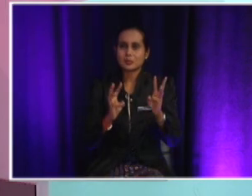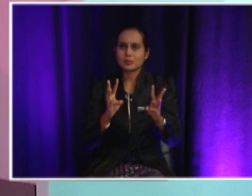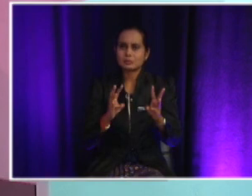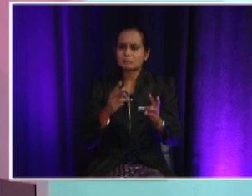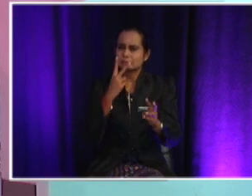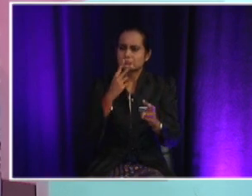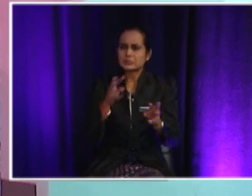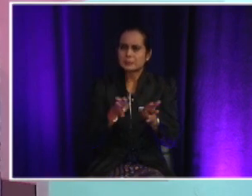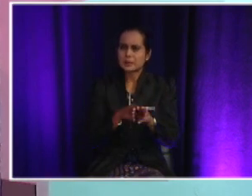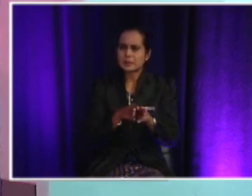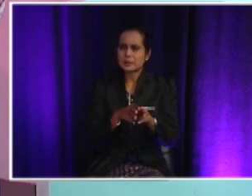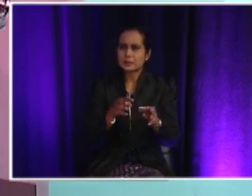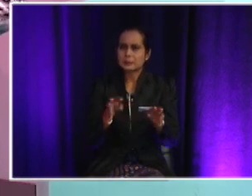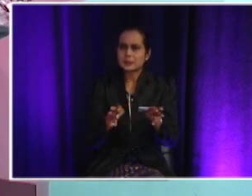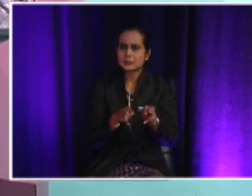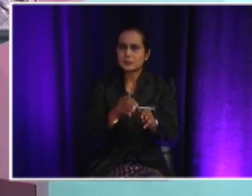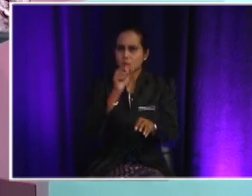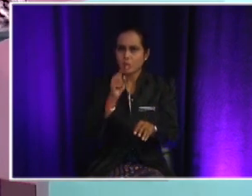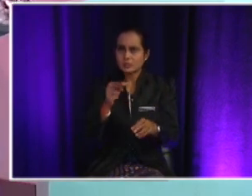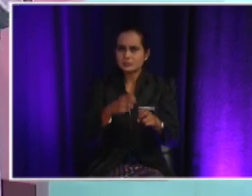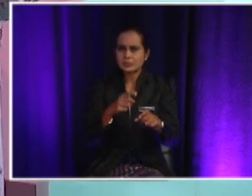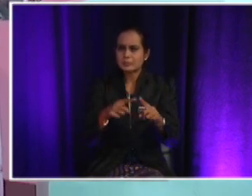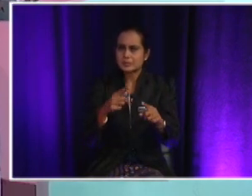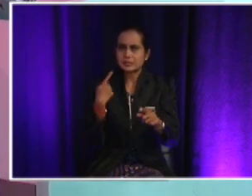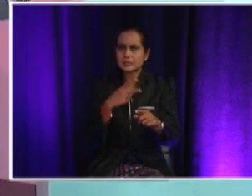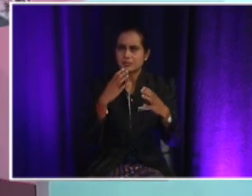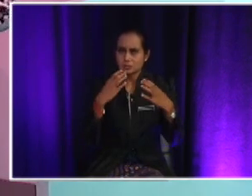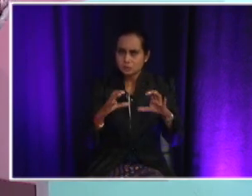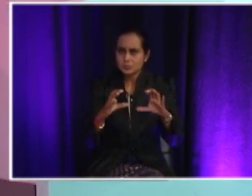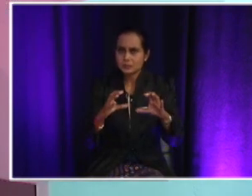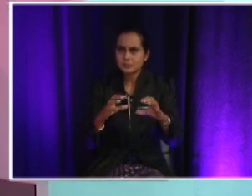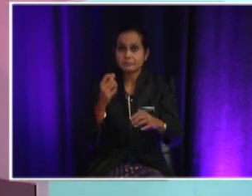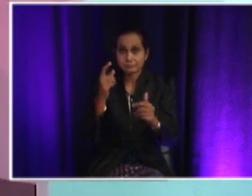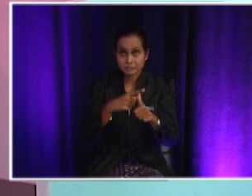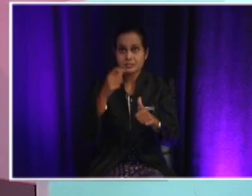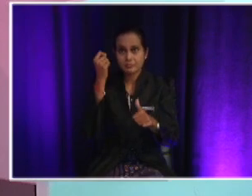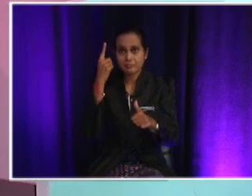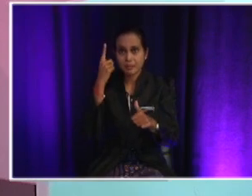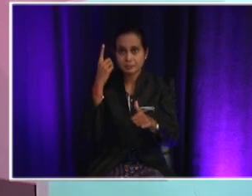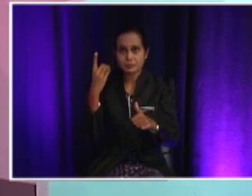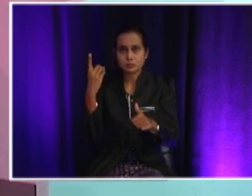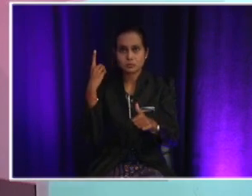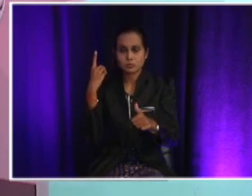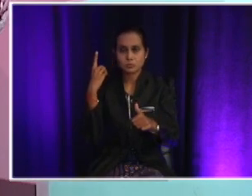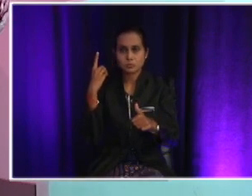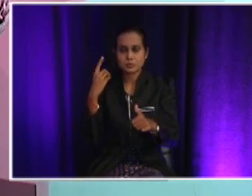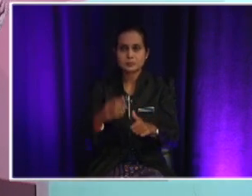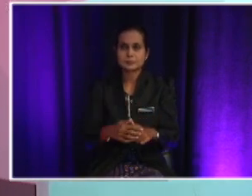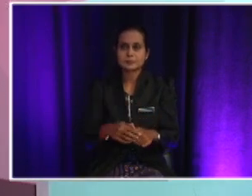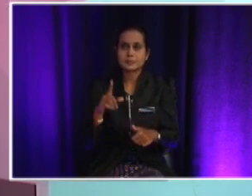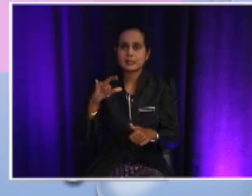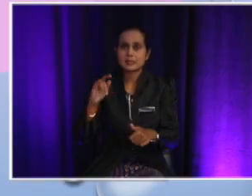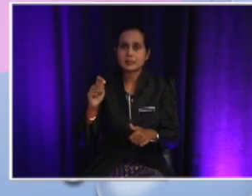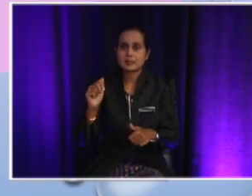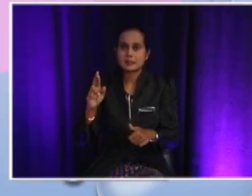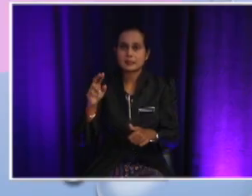soalan susah sikit, okey, tak apa. Kita cuba saja. Okey, kita cuba. Yang pertama kita fahamkan dulu diod. Okey, lita ini adalah